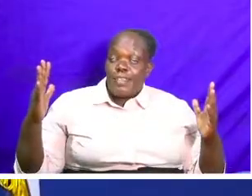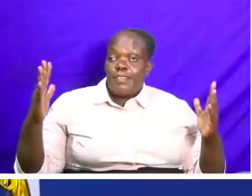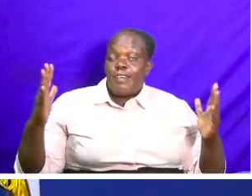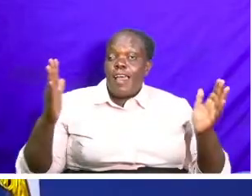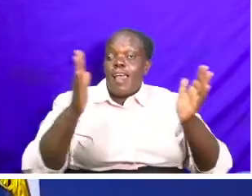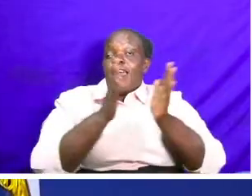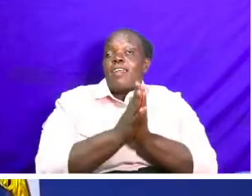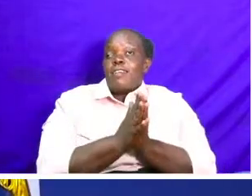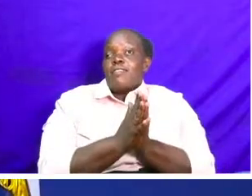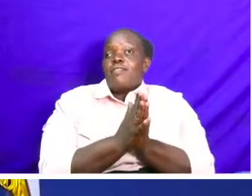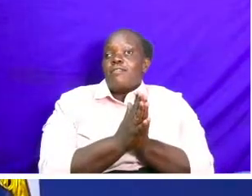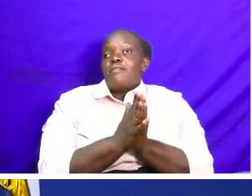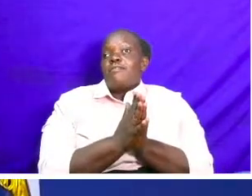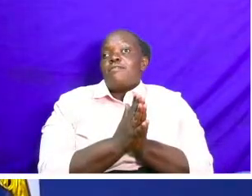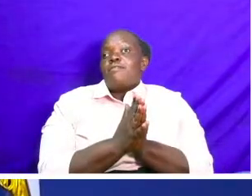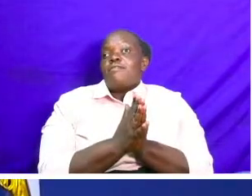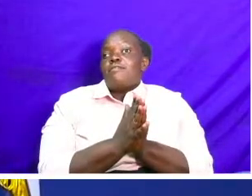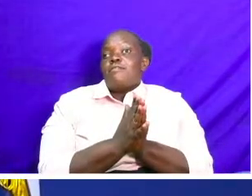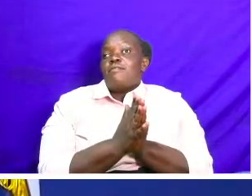and